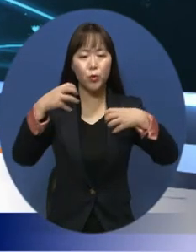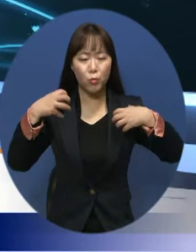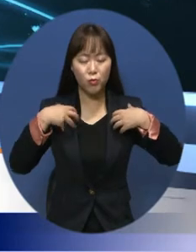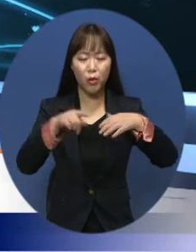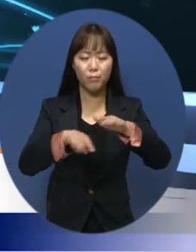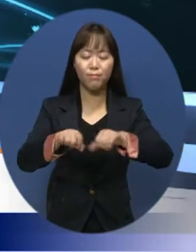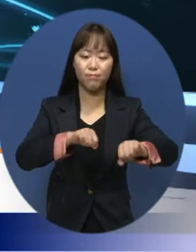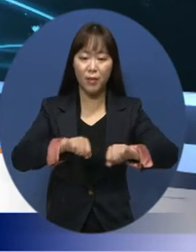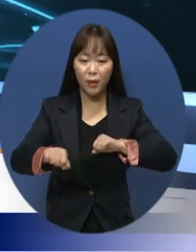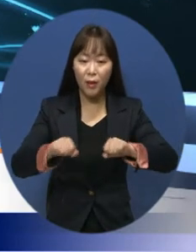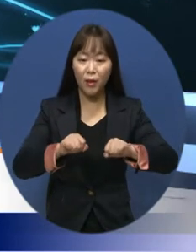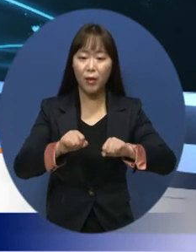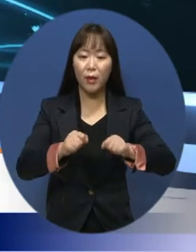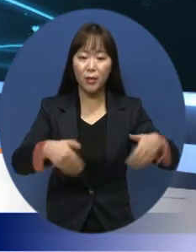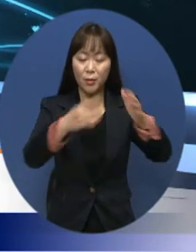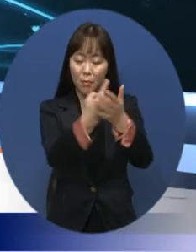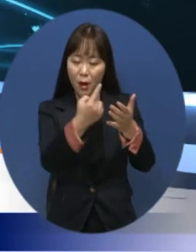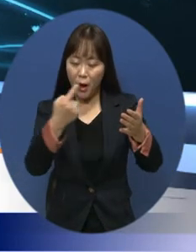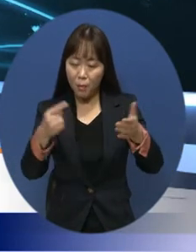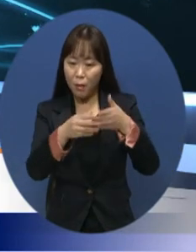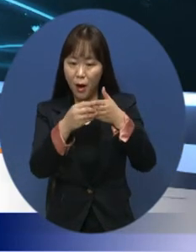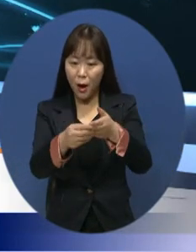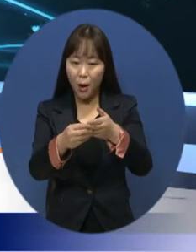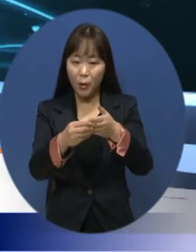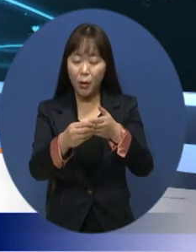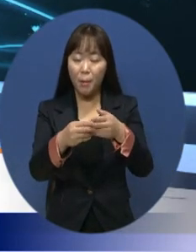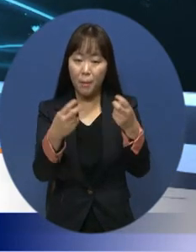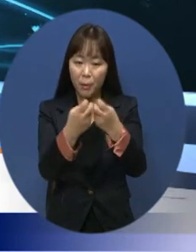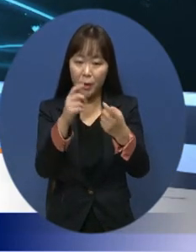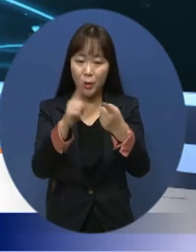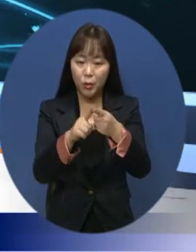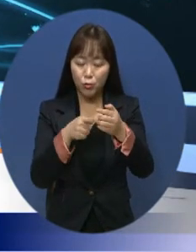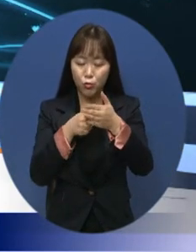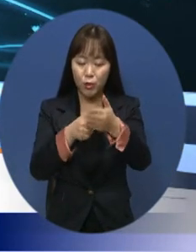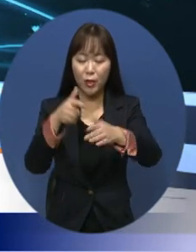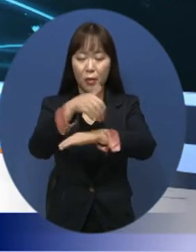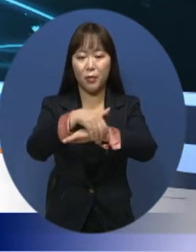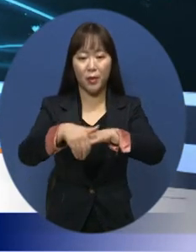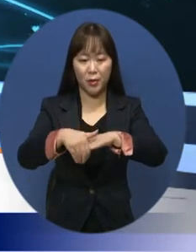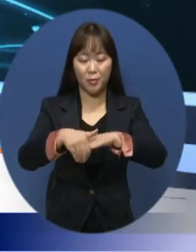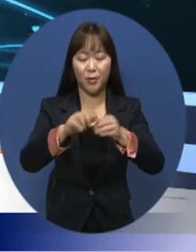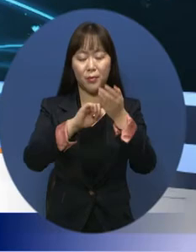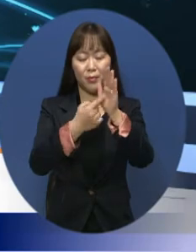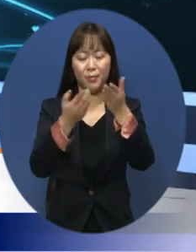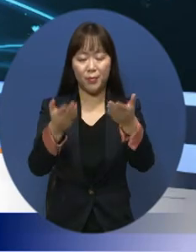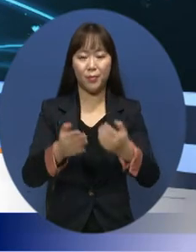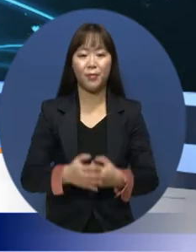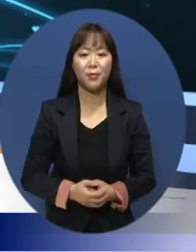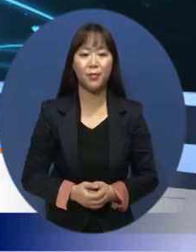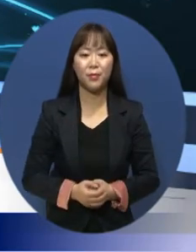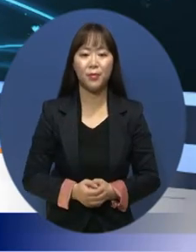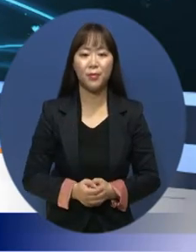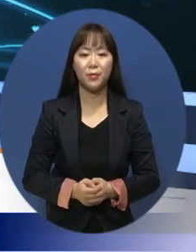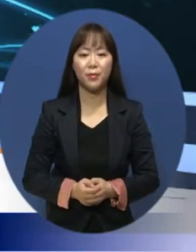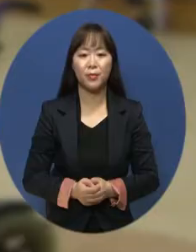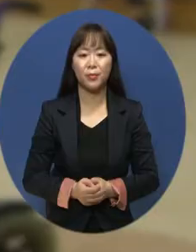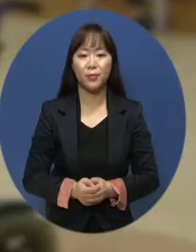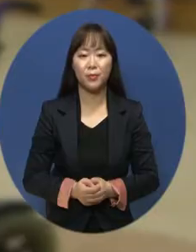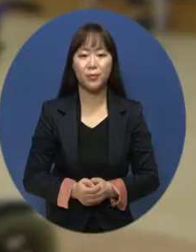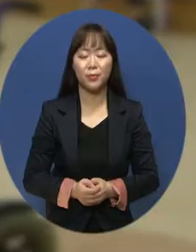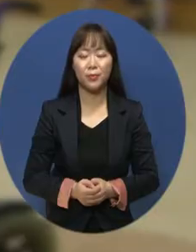나서 입니다 탈 시설 로드맵 수립을 추진한다 고 밝혔는데요 자세한 내용 박성용 기자가 전합니다